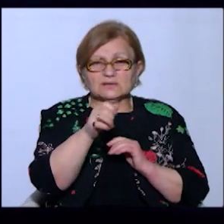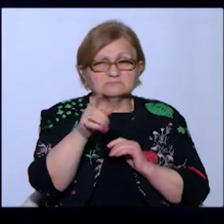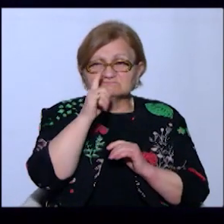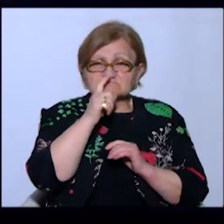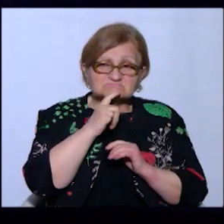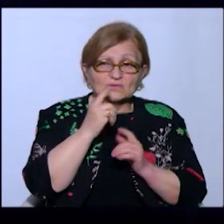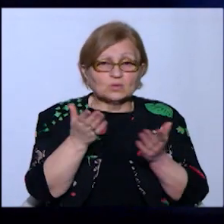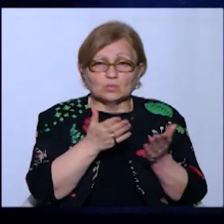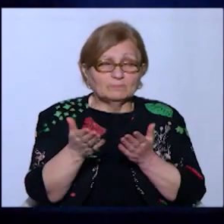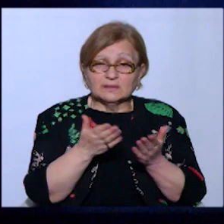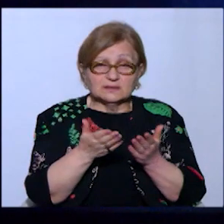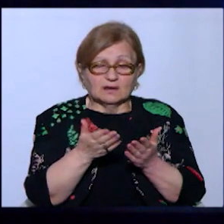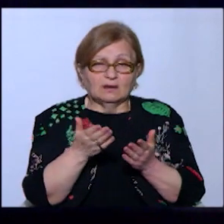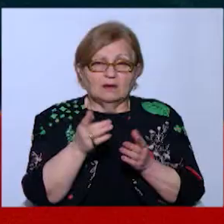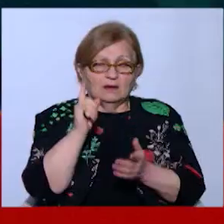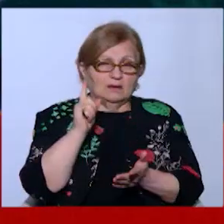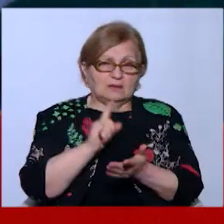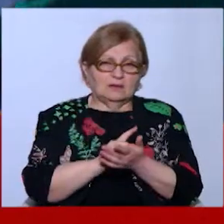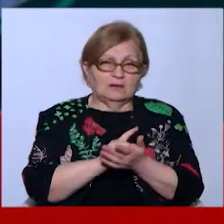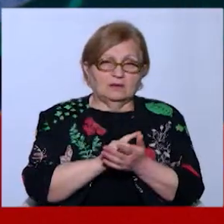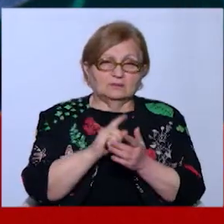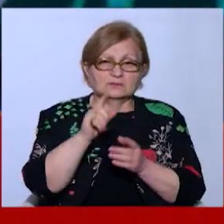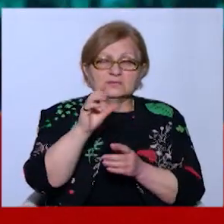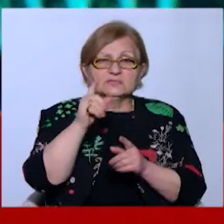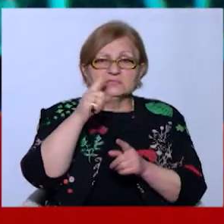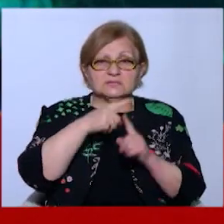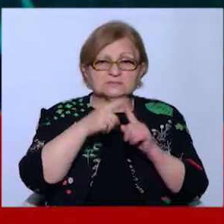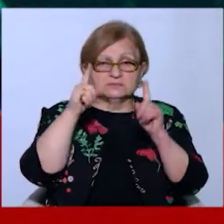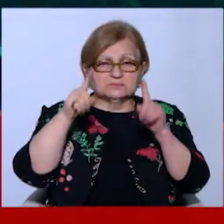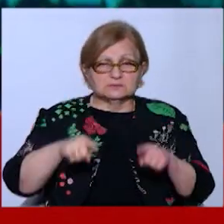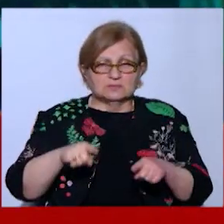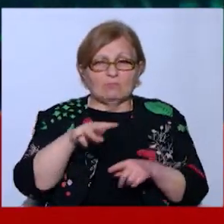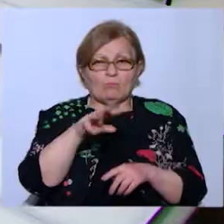ირკვევა იგი დადებითია თუ არ ყოფითი, აუცილებლად x-ის მოდული უნდა დავწეროთ.